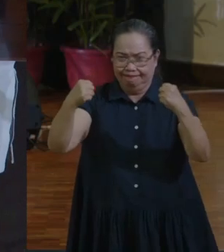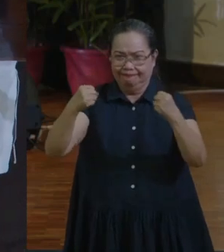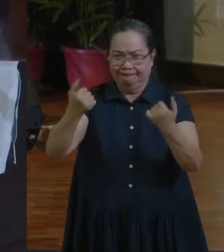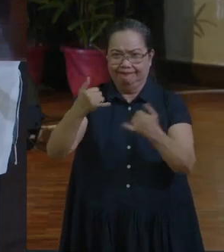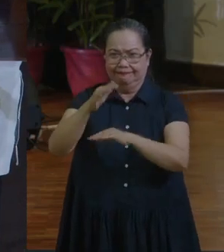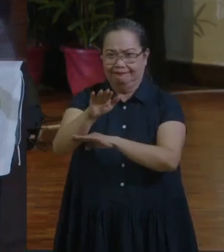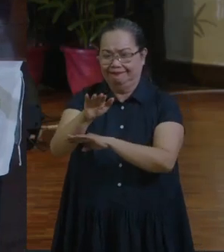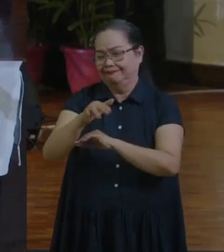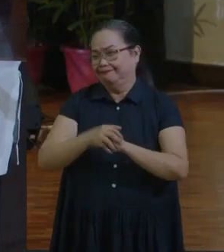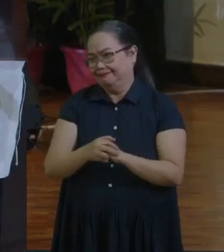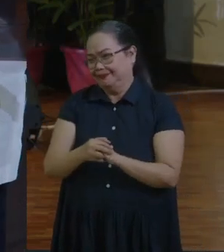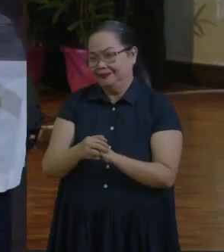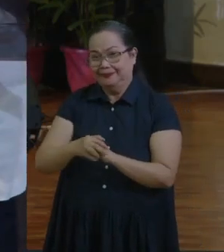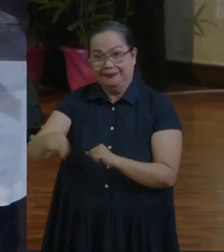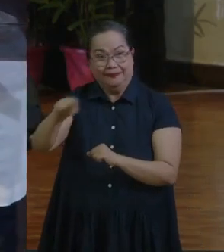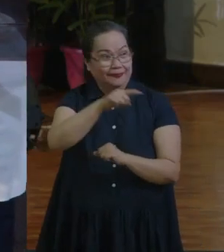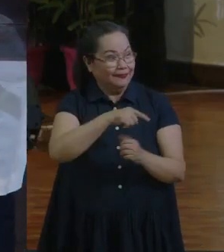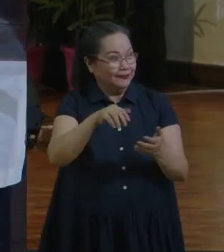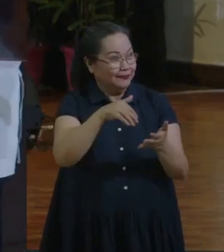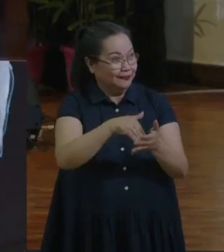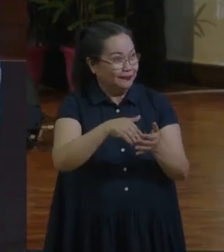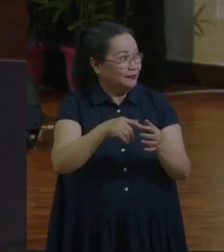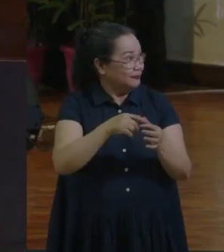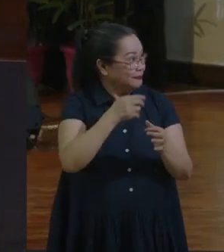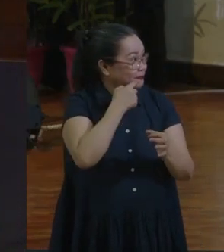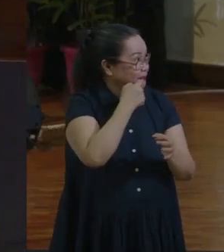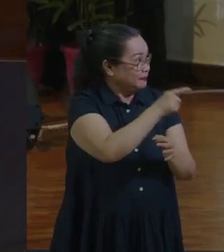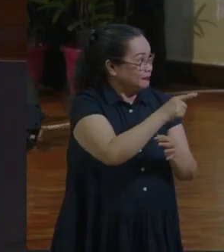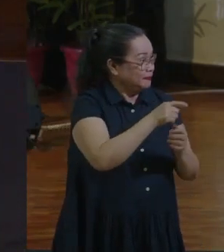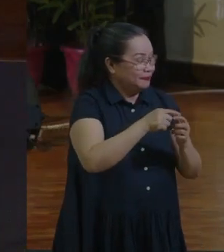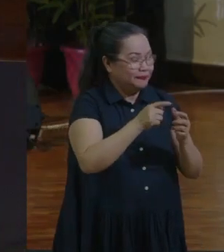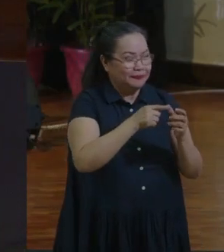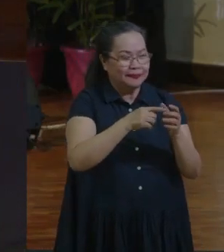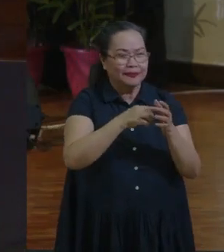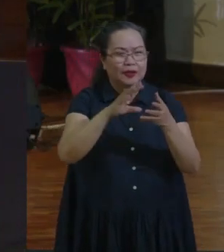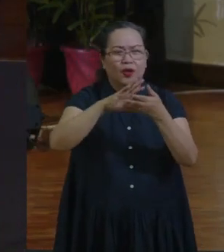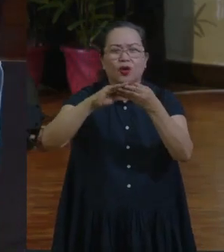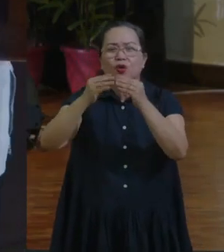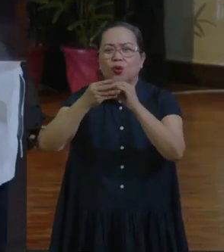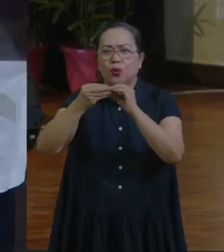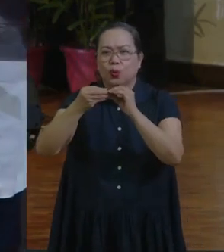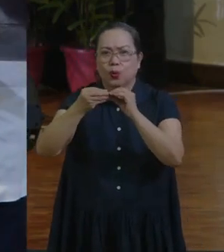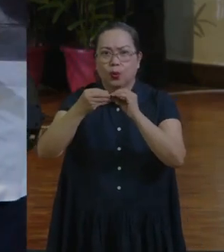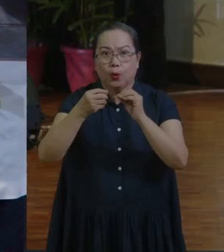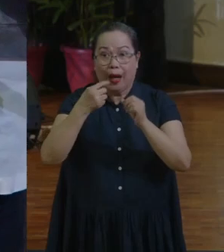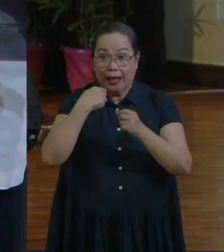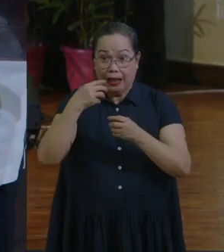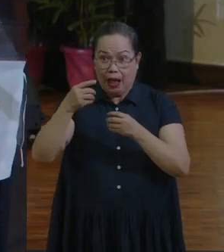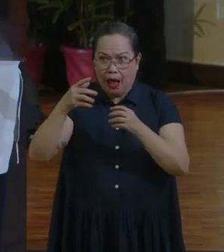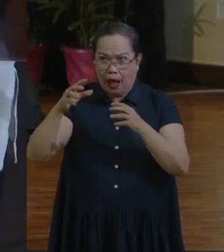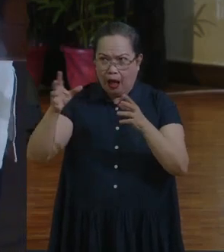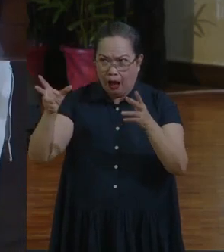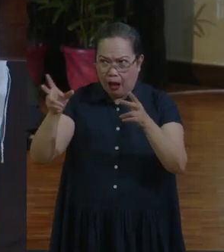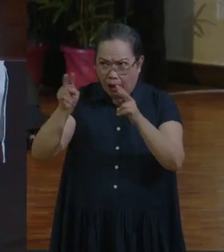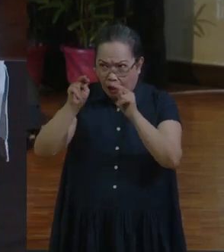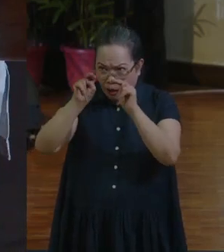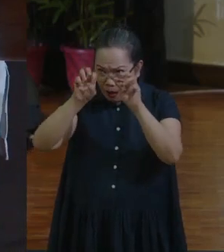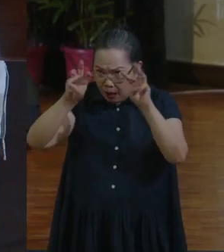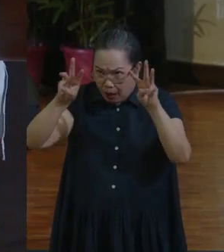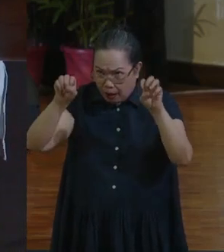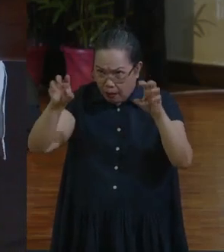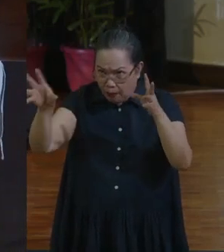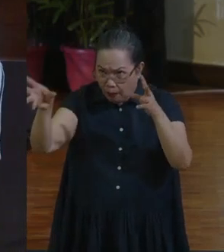ito. So nakarating na ang mga balitang ito kay John the Baptist na nasa